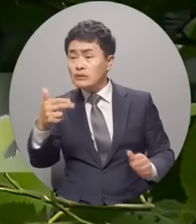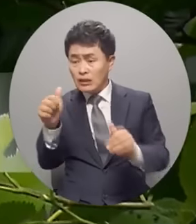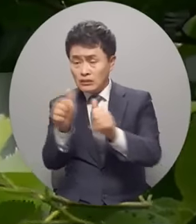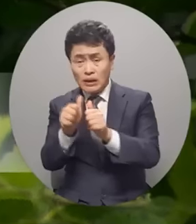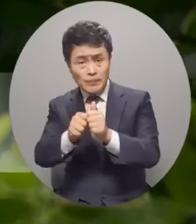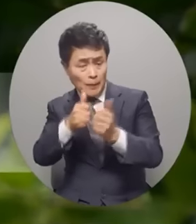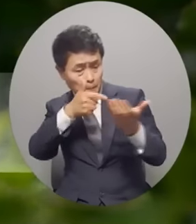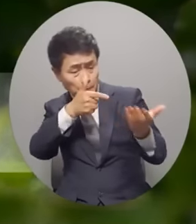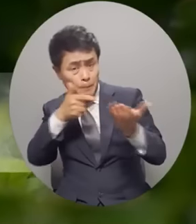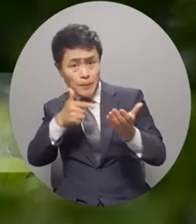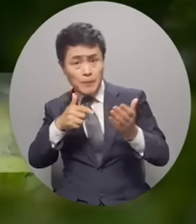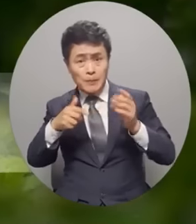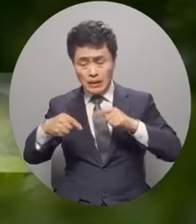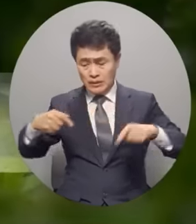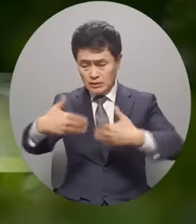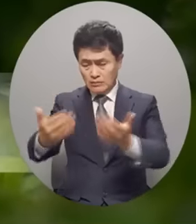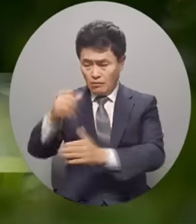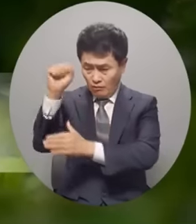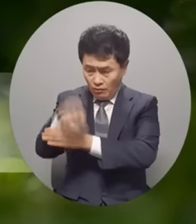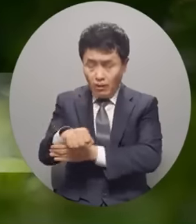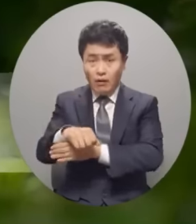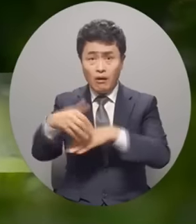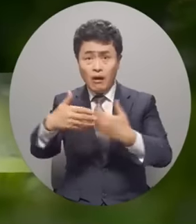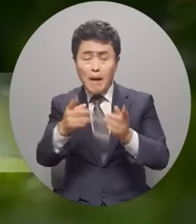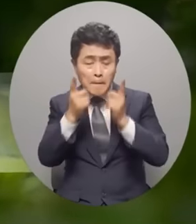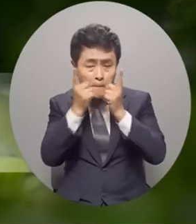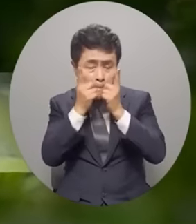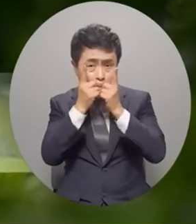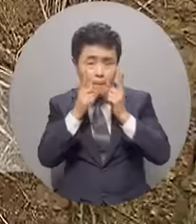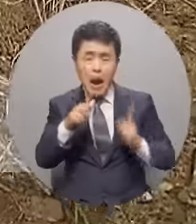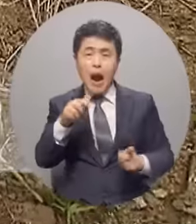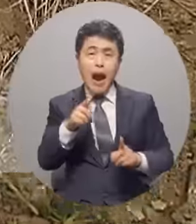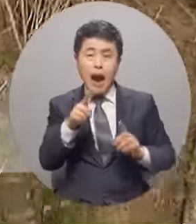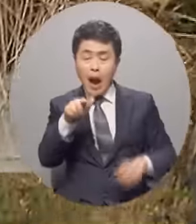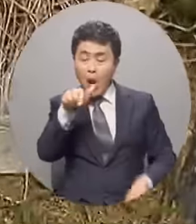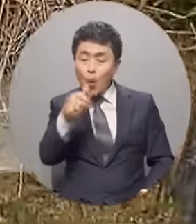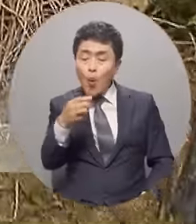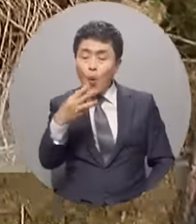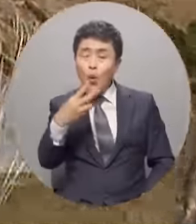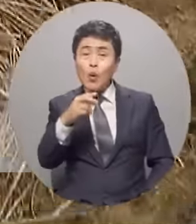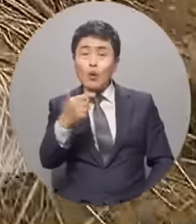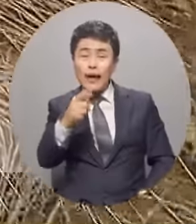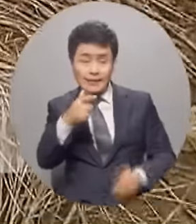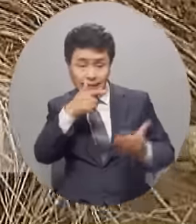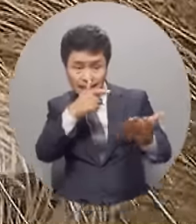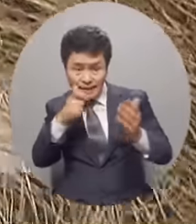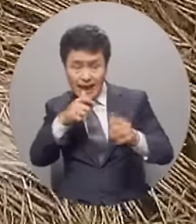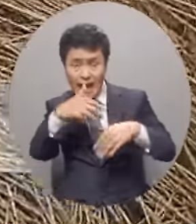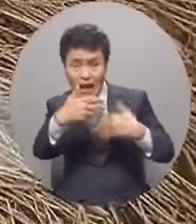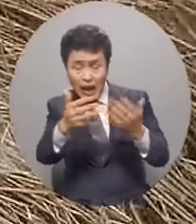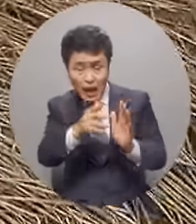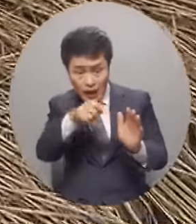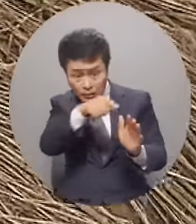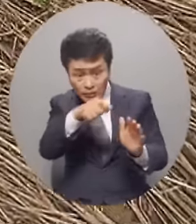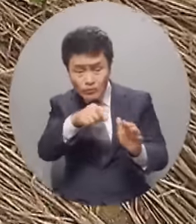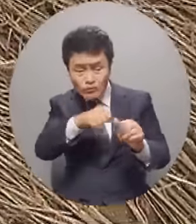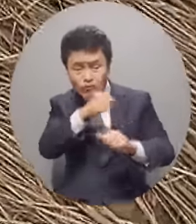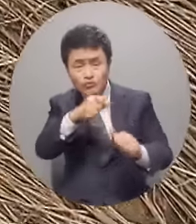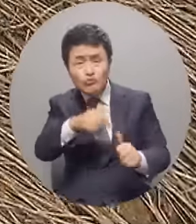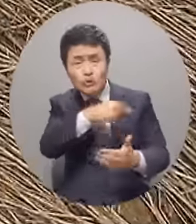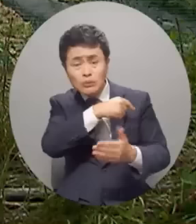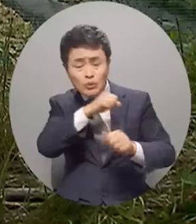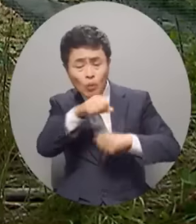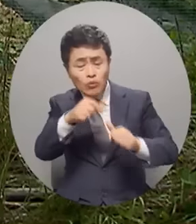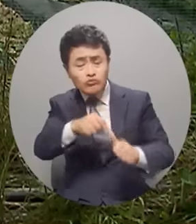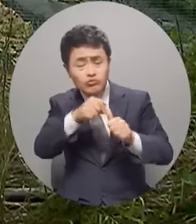엽사는 지자체 허가를 받고 돼지와 고라이 등을 잡는 이른바 유해조수구제단 소속입니다이